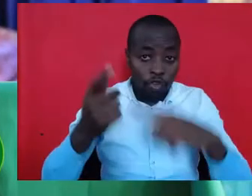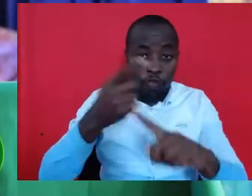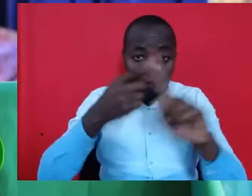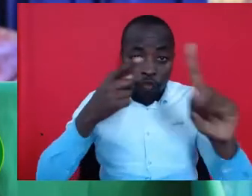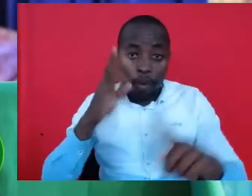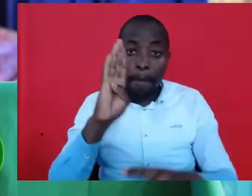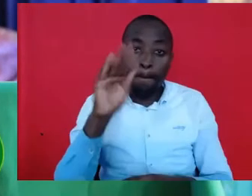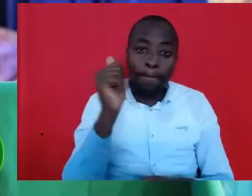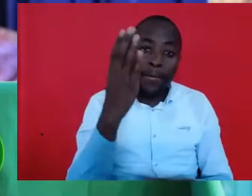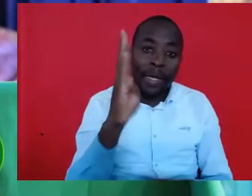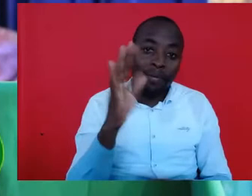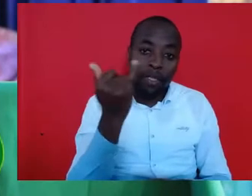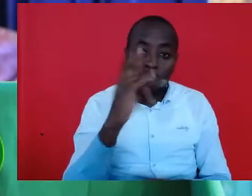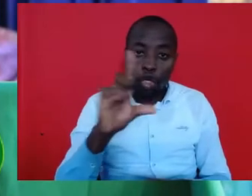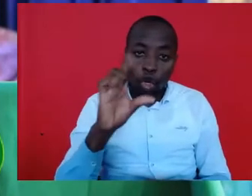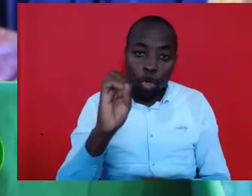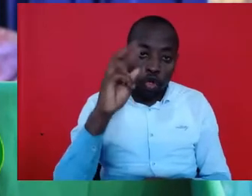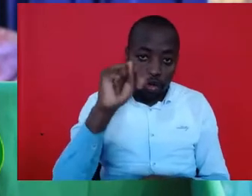Babuloni,